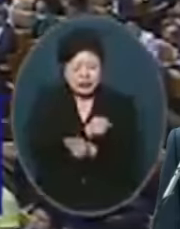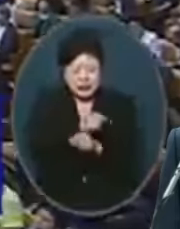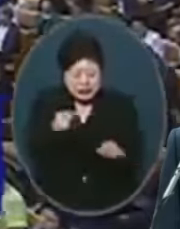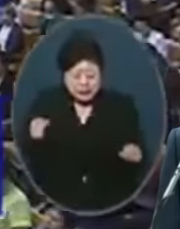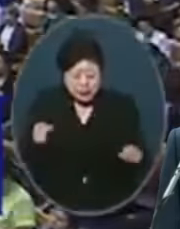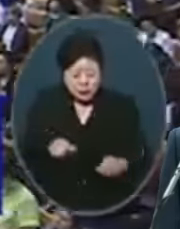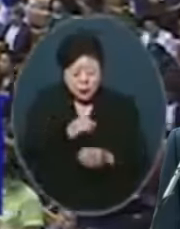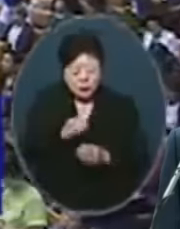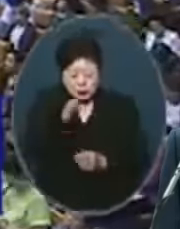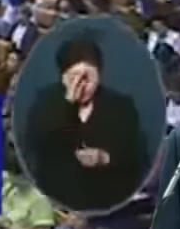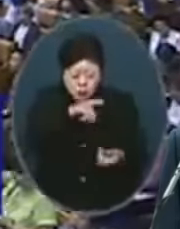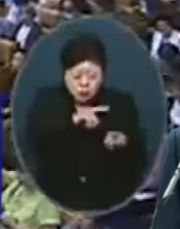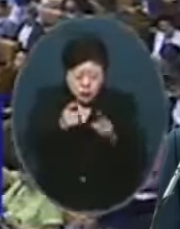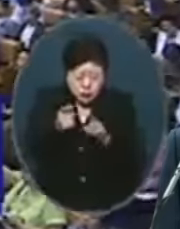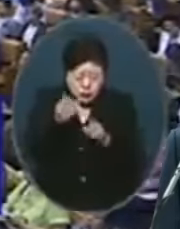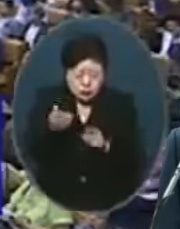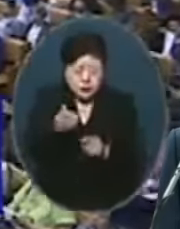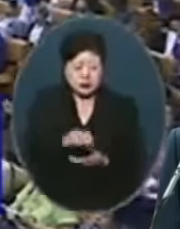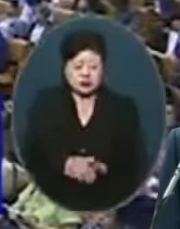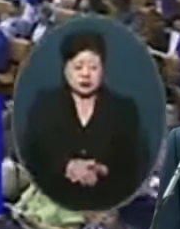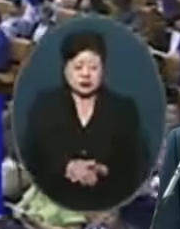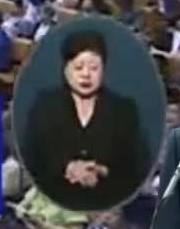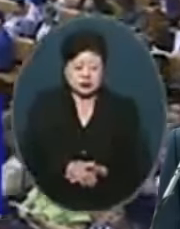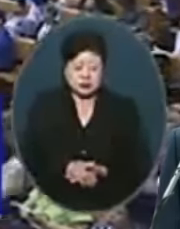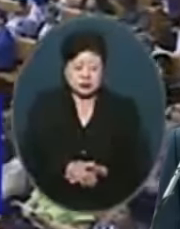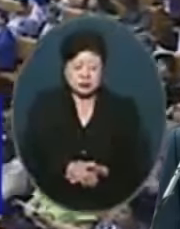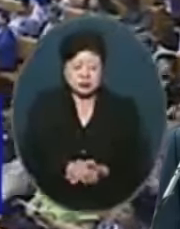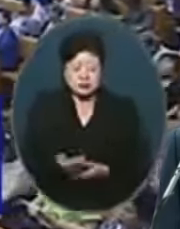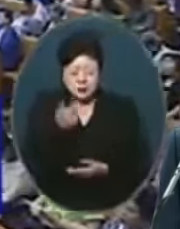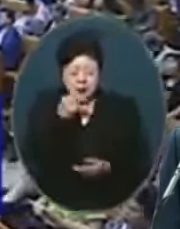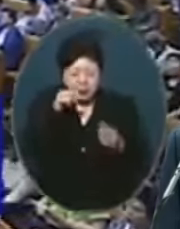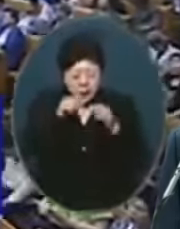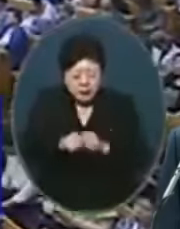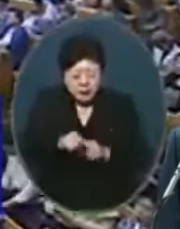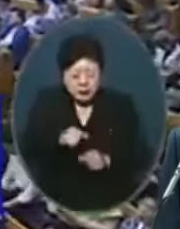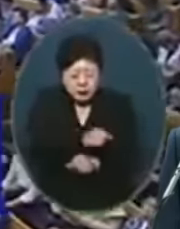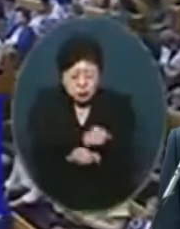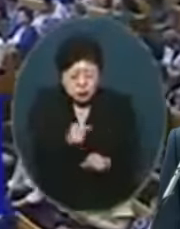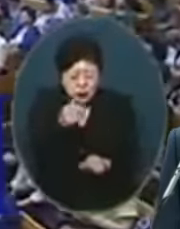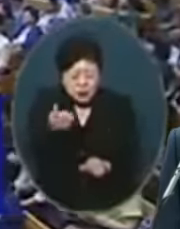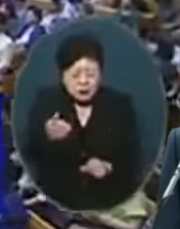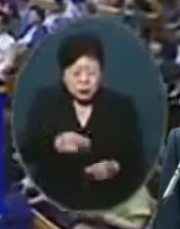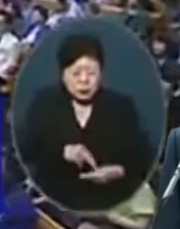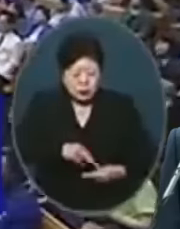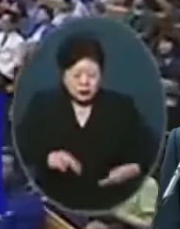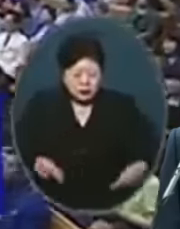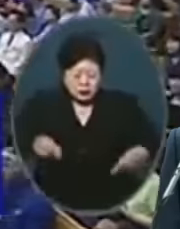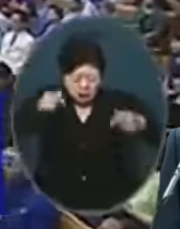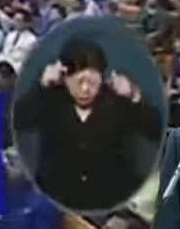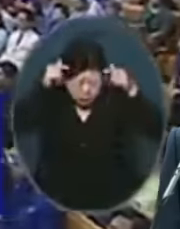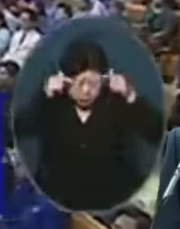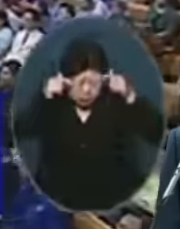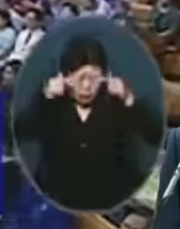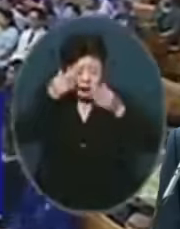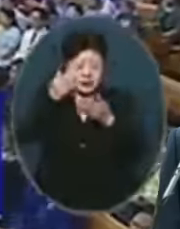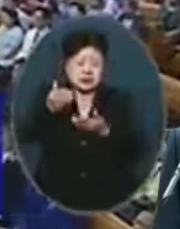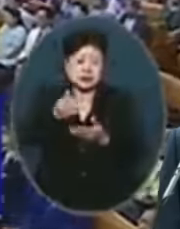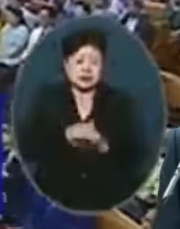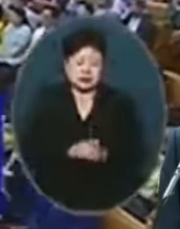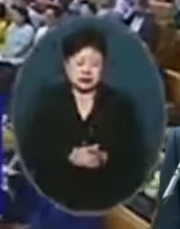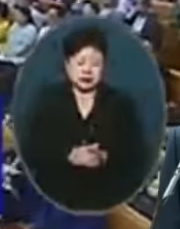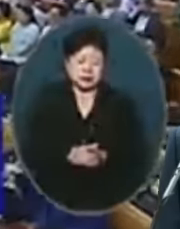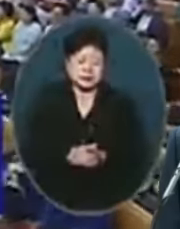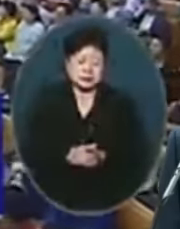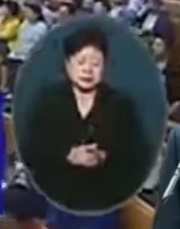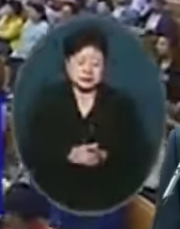사하시며 내 모든 병을 고치시며 내 생명을 파멸해서 구속하시고 인자와 긍휼로